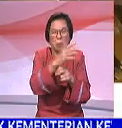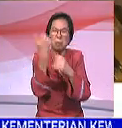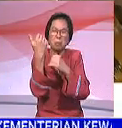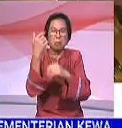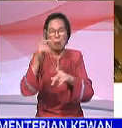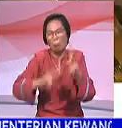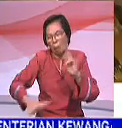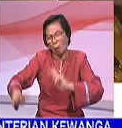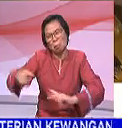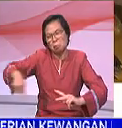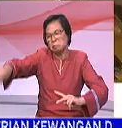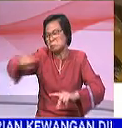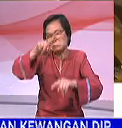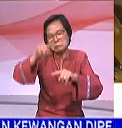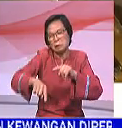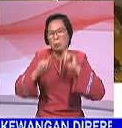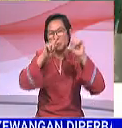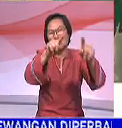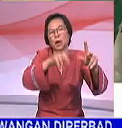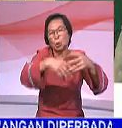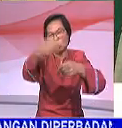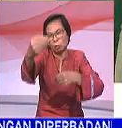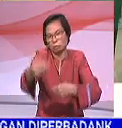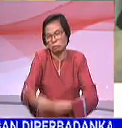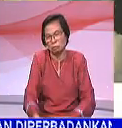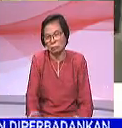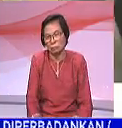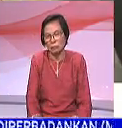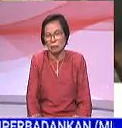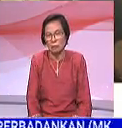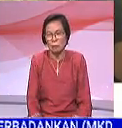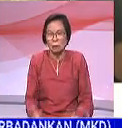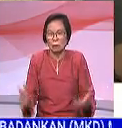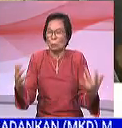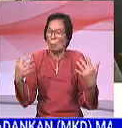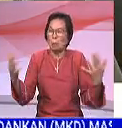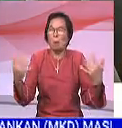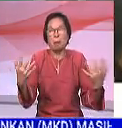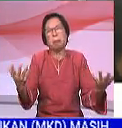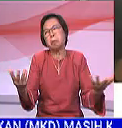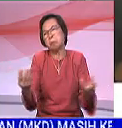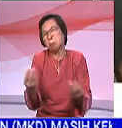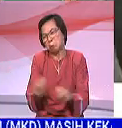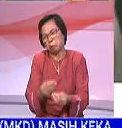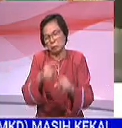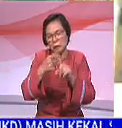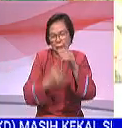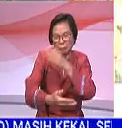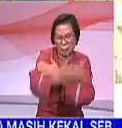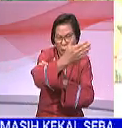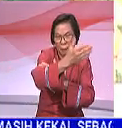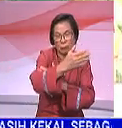menyehatkan orang ramai berada di tempat awam sambutan sekarang memang masih kurang dari pagi ini